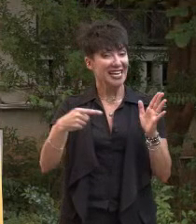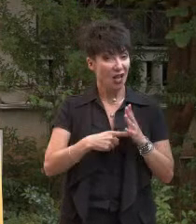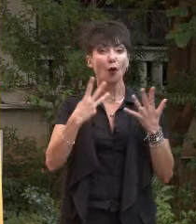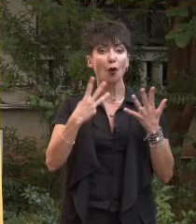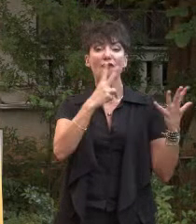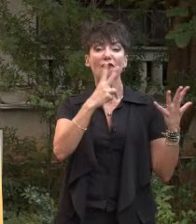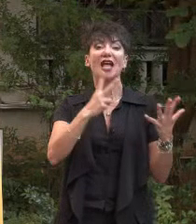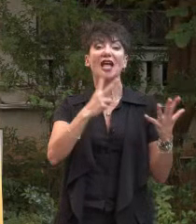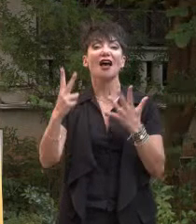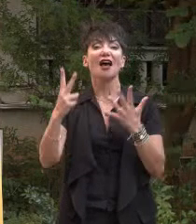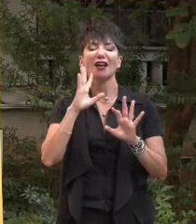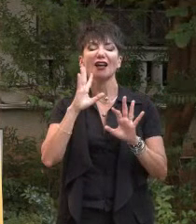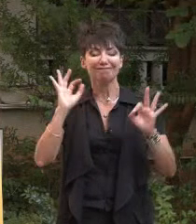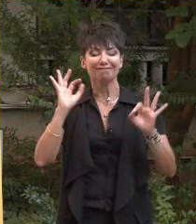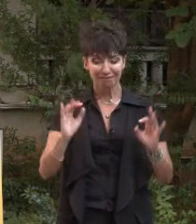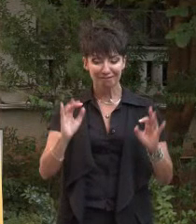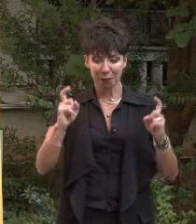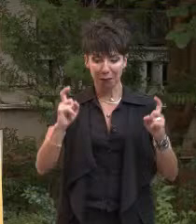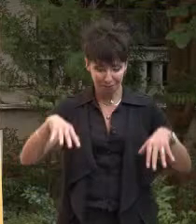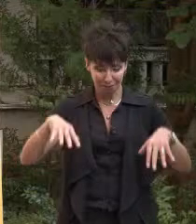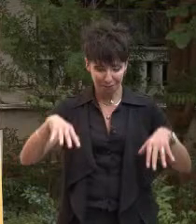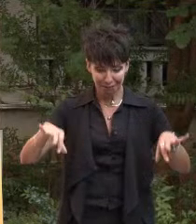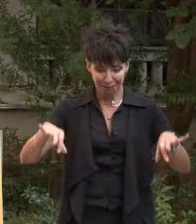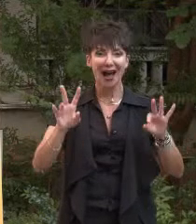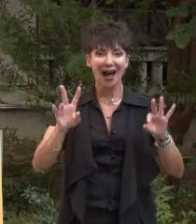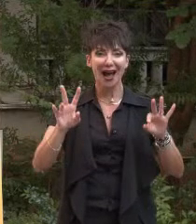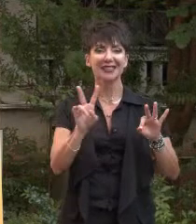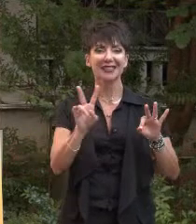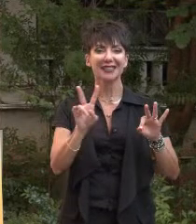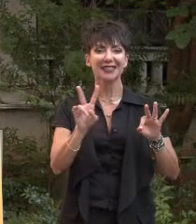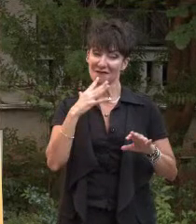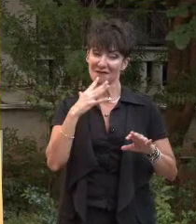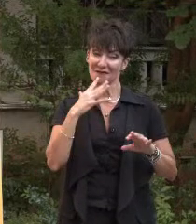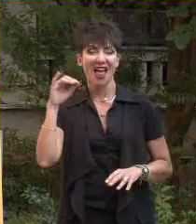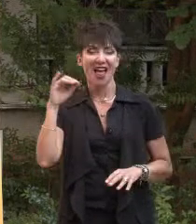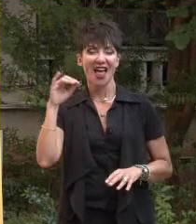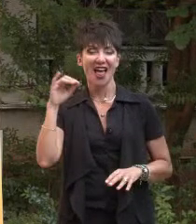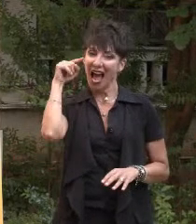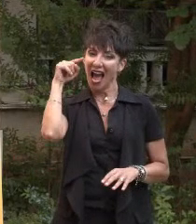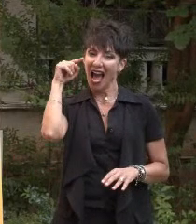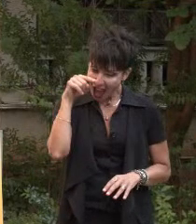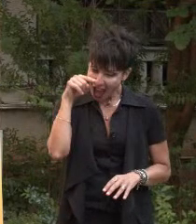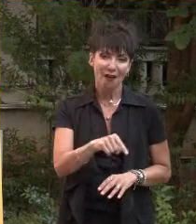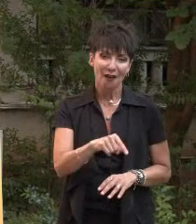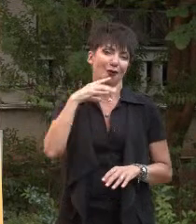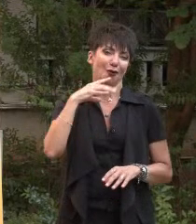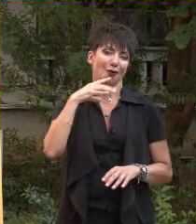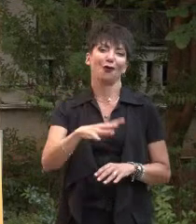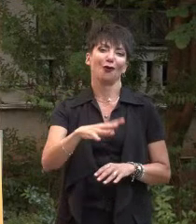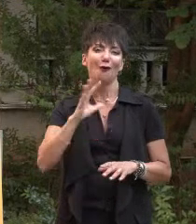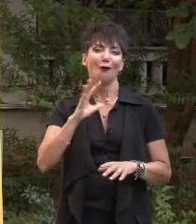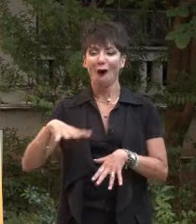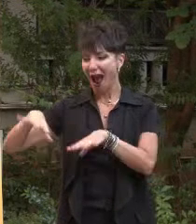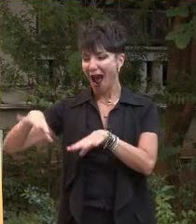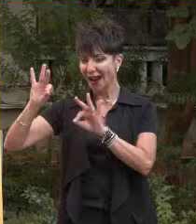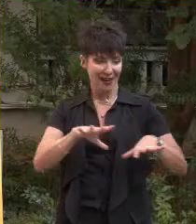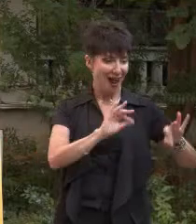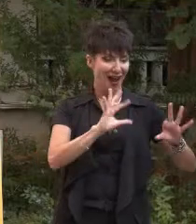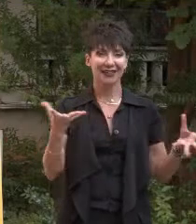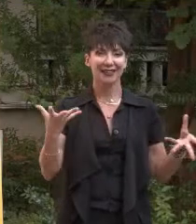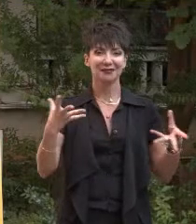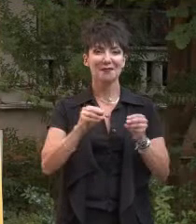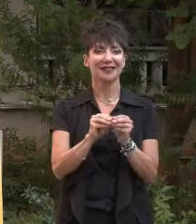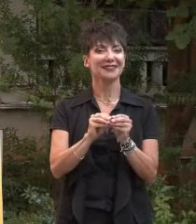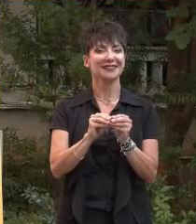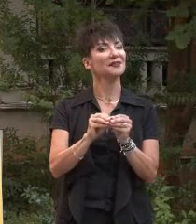1877. Επιλέξαμε λοιπόν αυτό τον χώρο, ένα καυτής της συμβολικότητας και θεωρώ